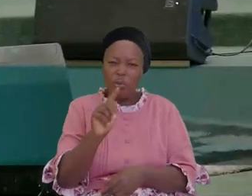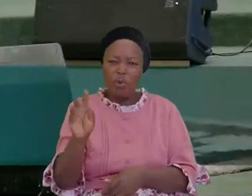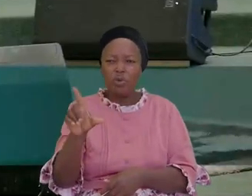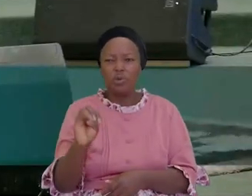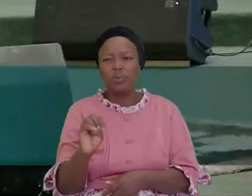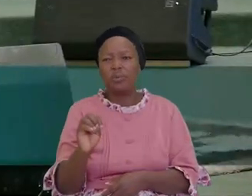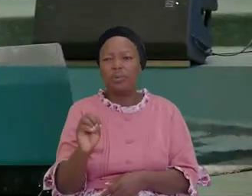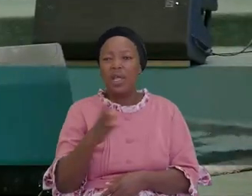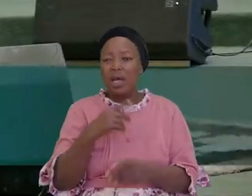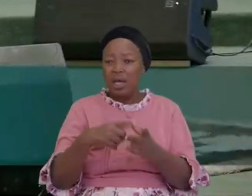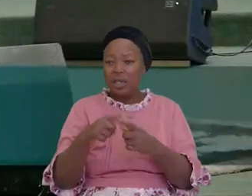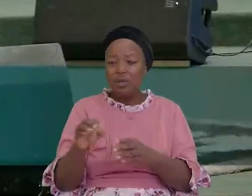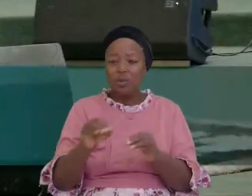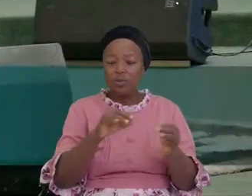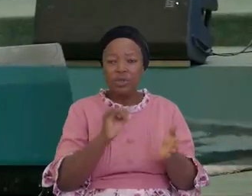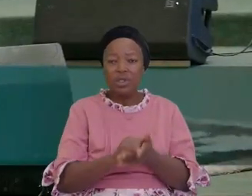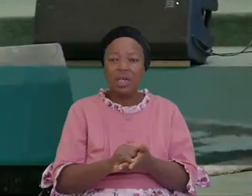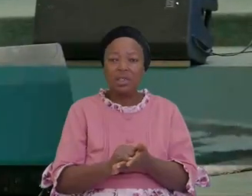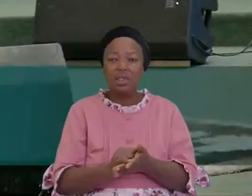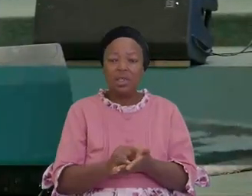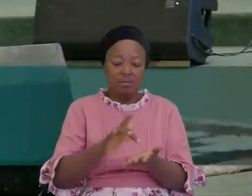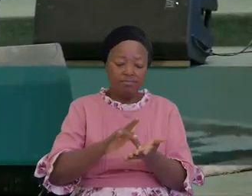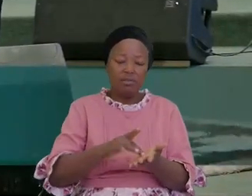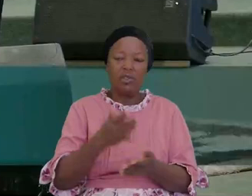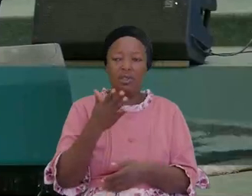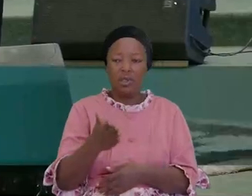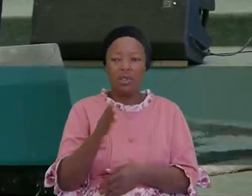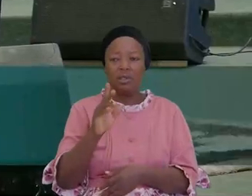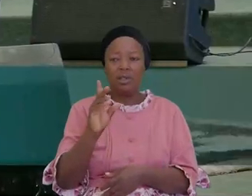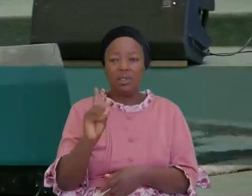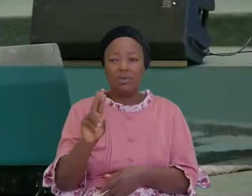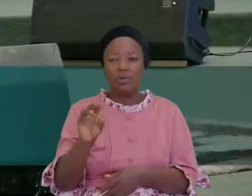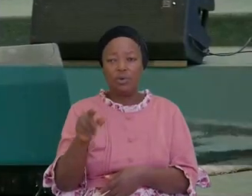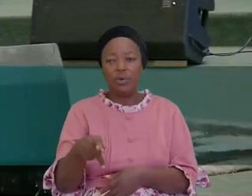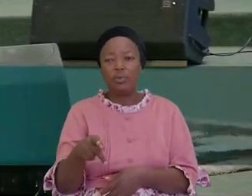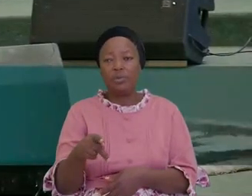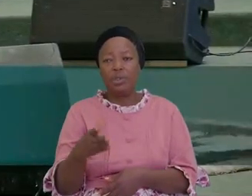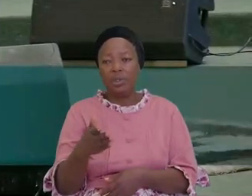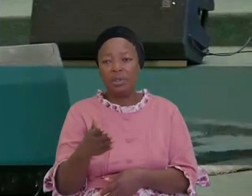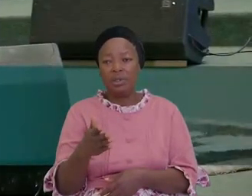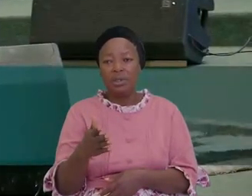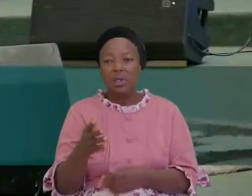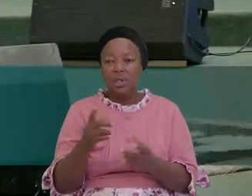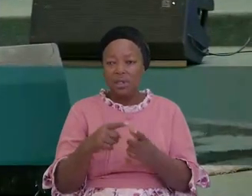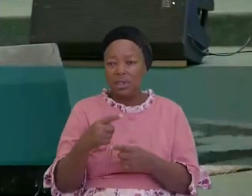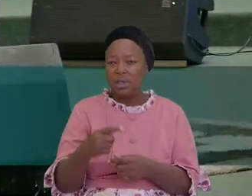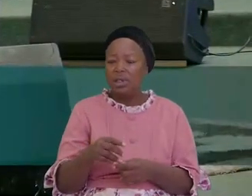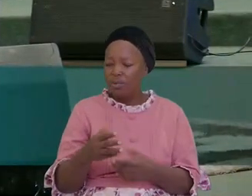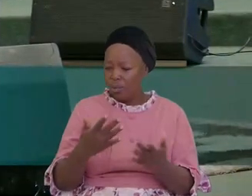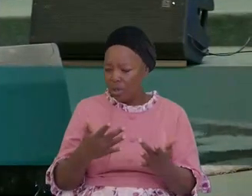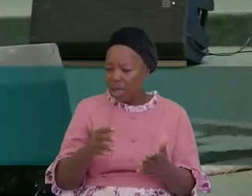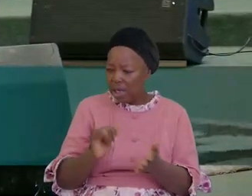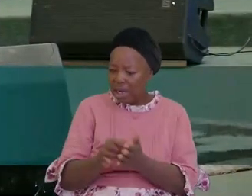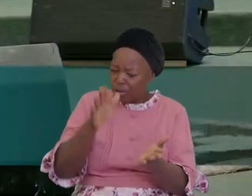bouteille. Et tu mettras des gouttes dans tes yeux. Et tu dis, attends, cette